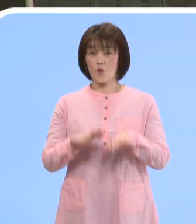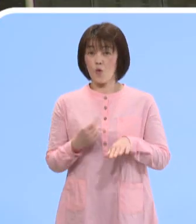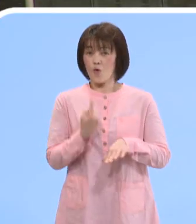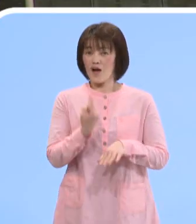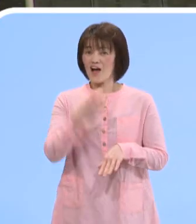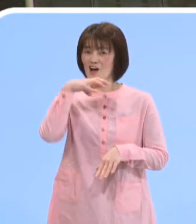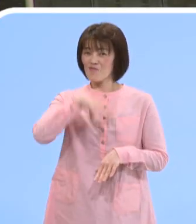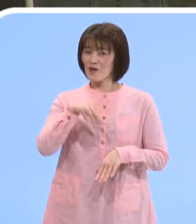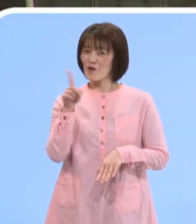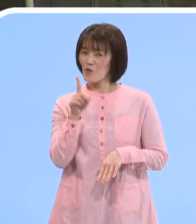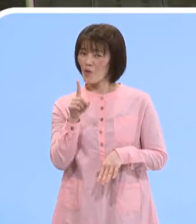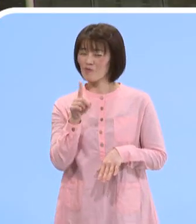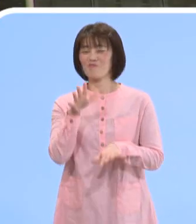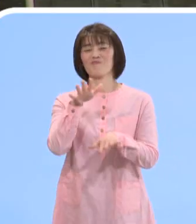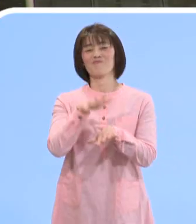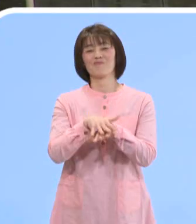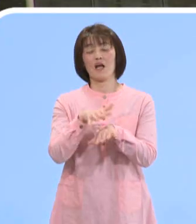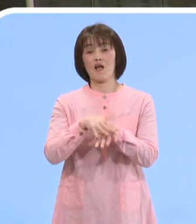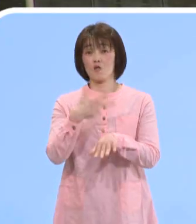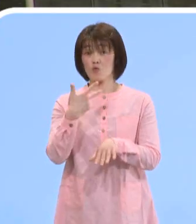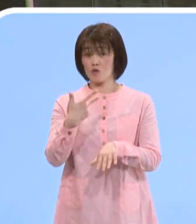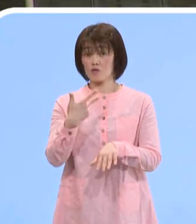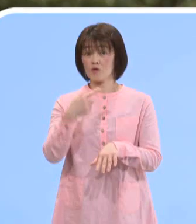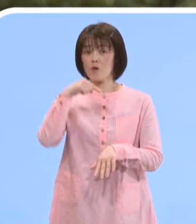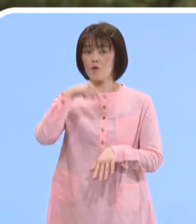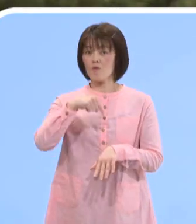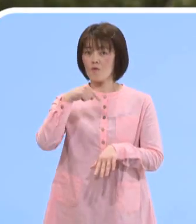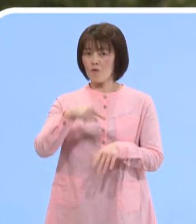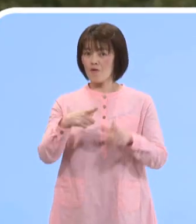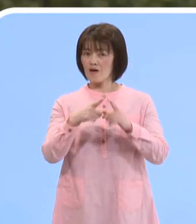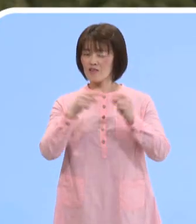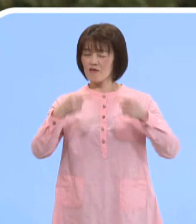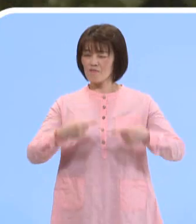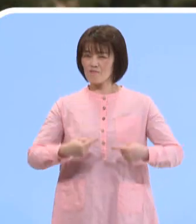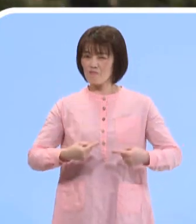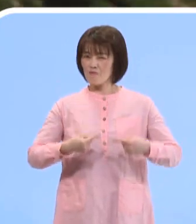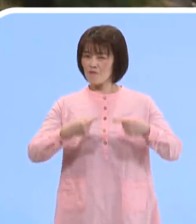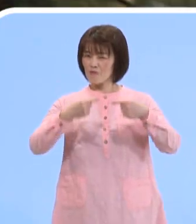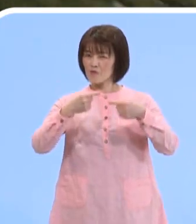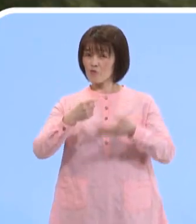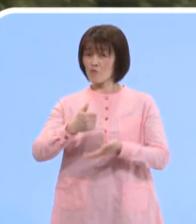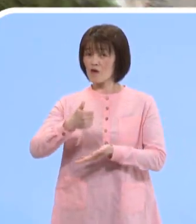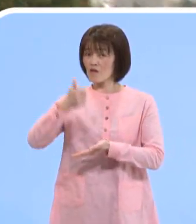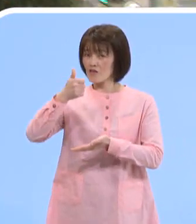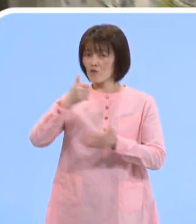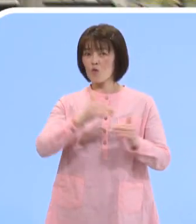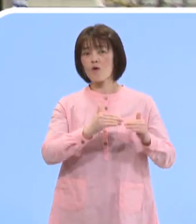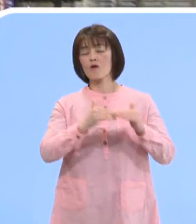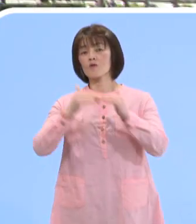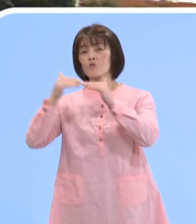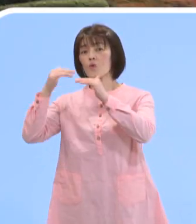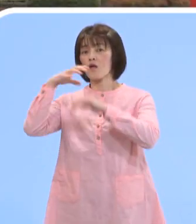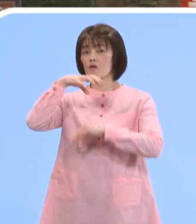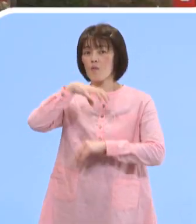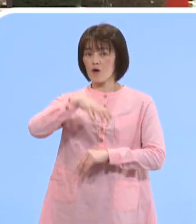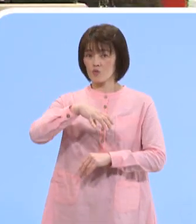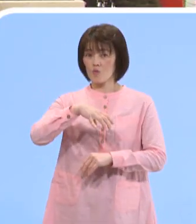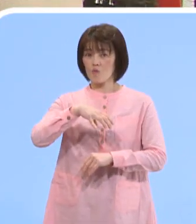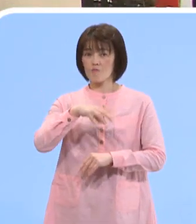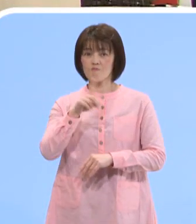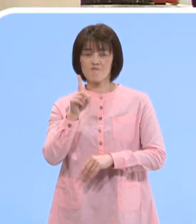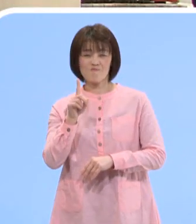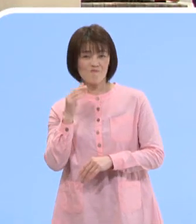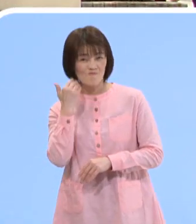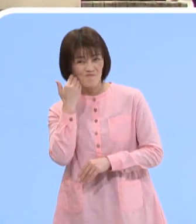今回やってきたのは宝塚市。宝塚は日本が誇るあの巨匠が育った町なんです